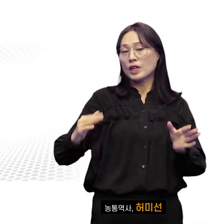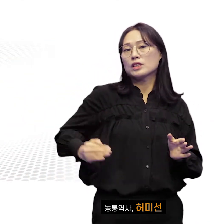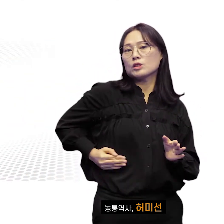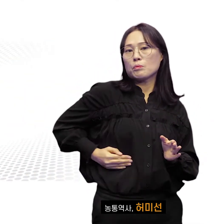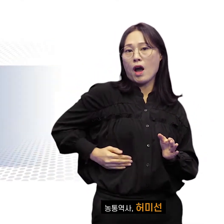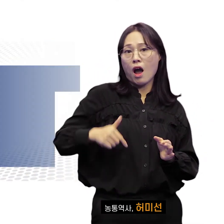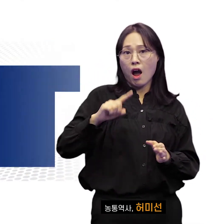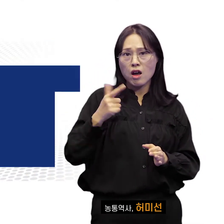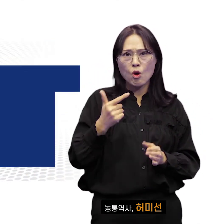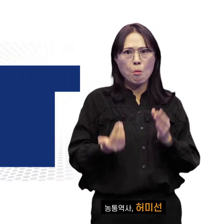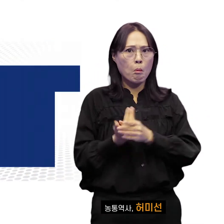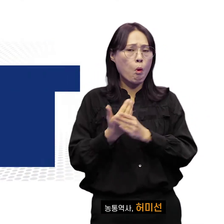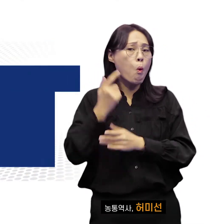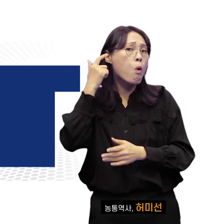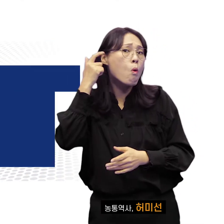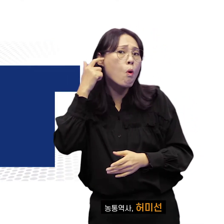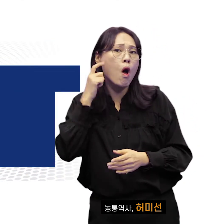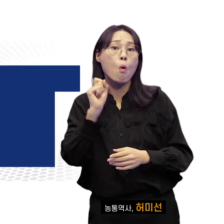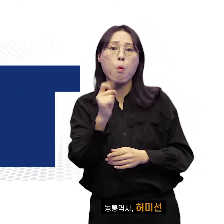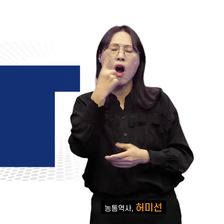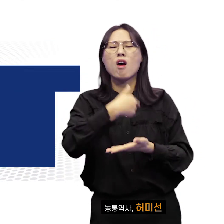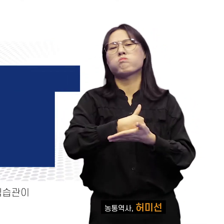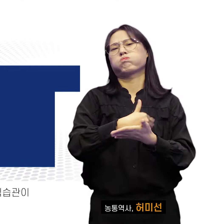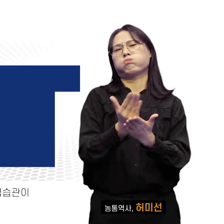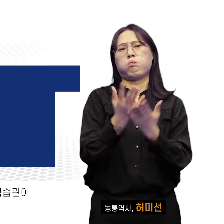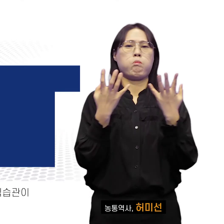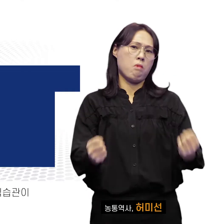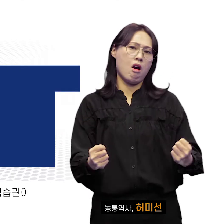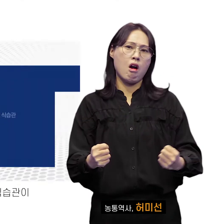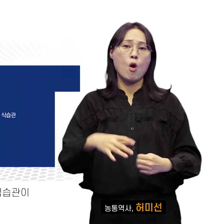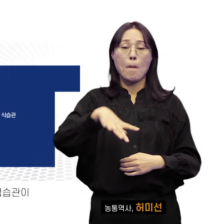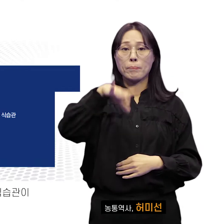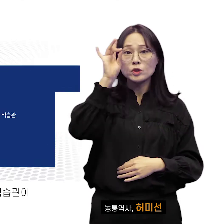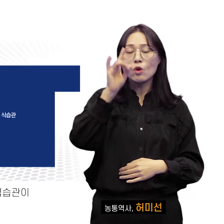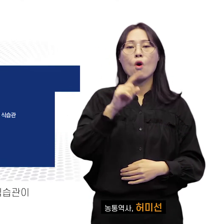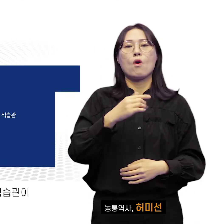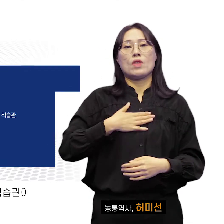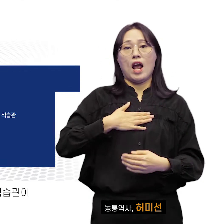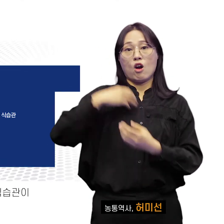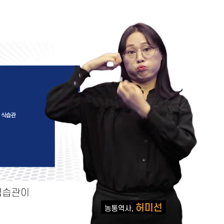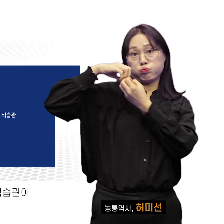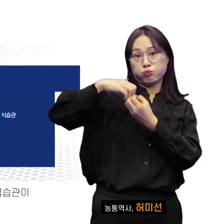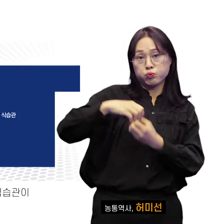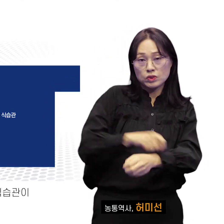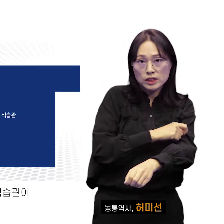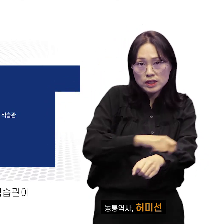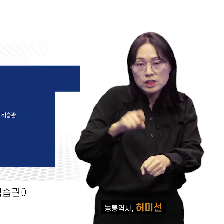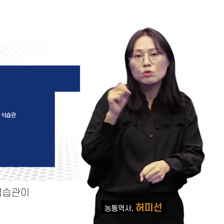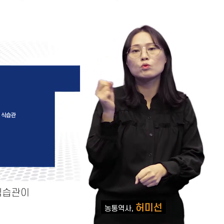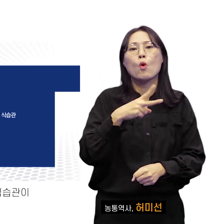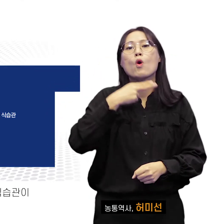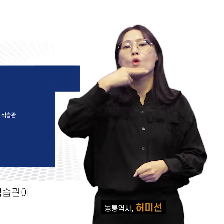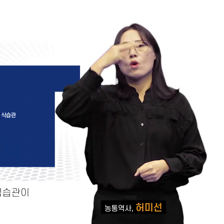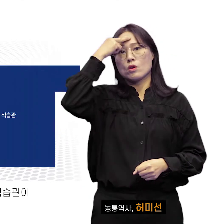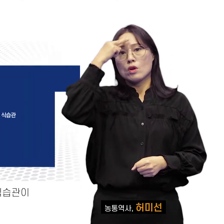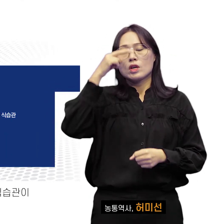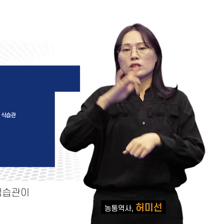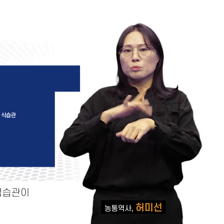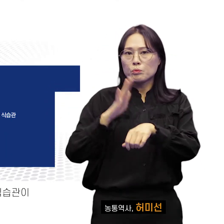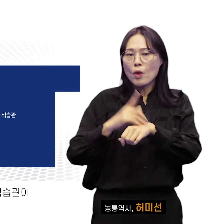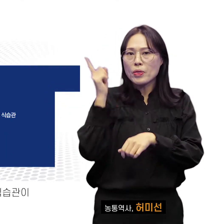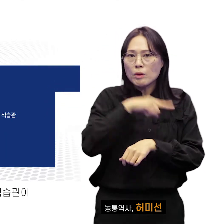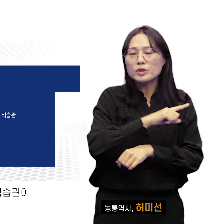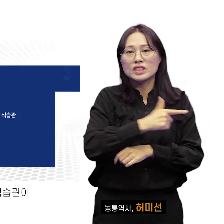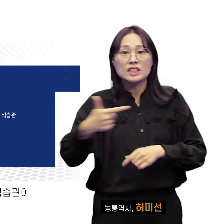비알코올성 지방간 발생에는 다양한 원인들이 관여하는데요. 먼저 개인의 유전적 특징과 잘못된 식습관이 복부